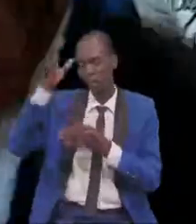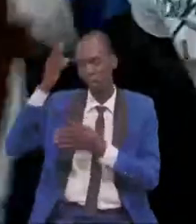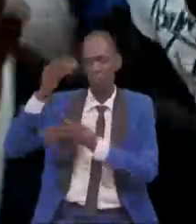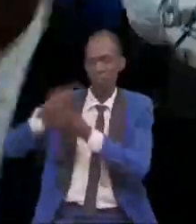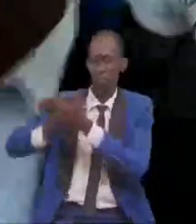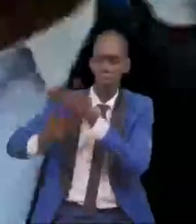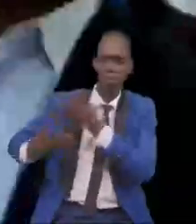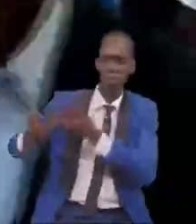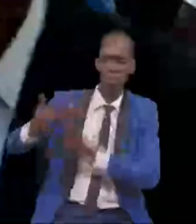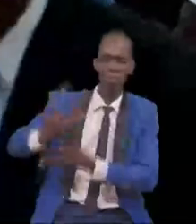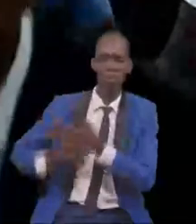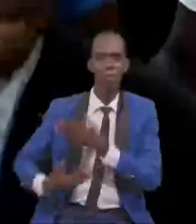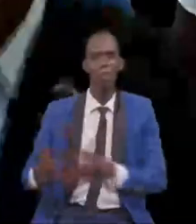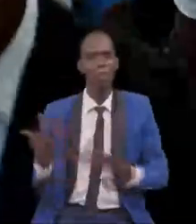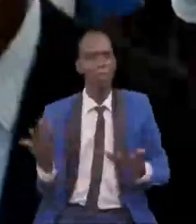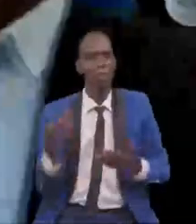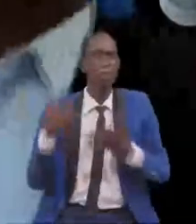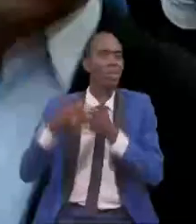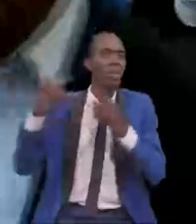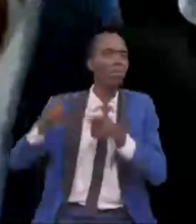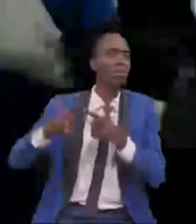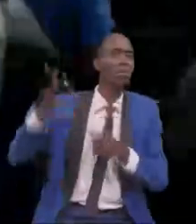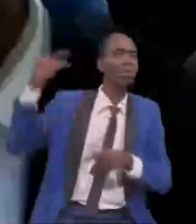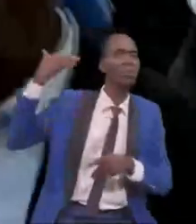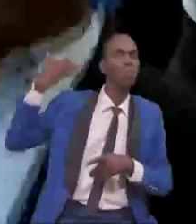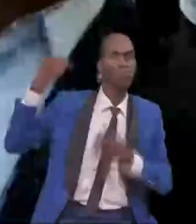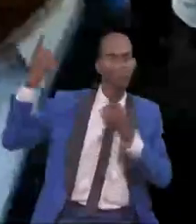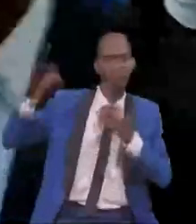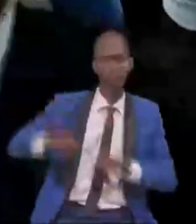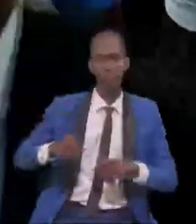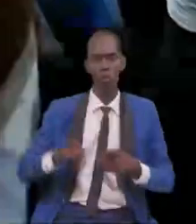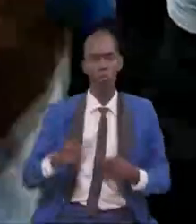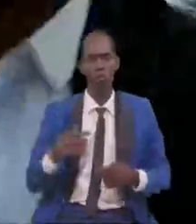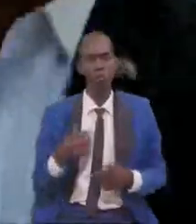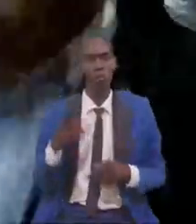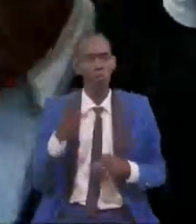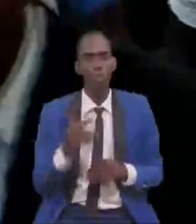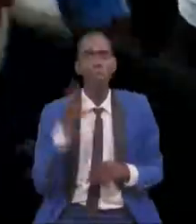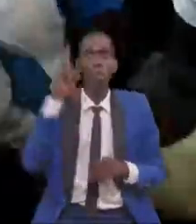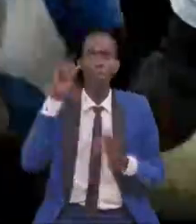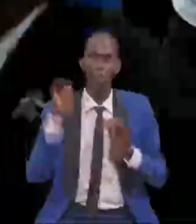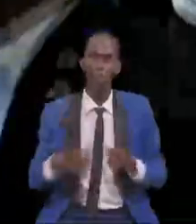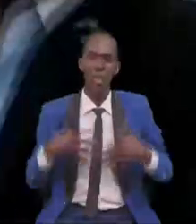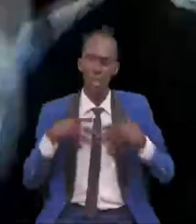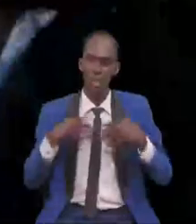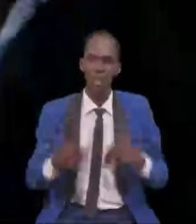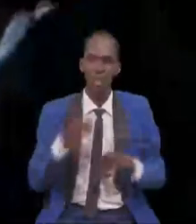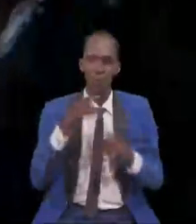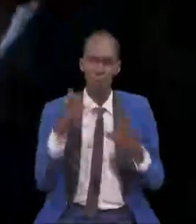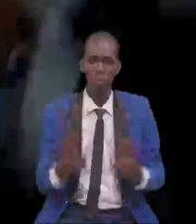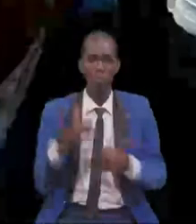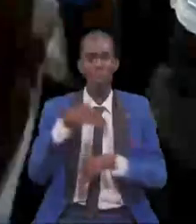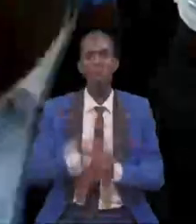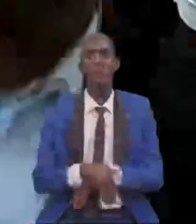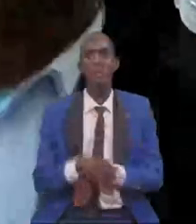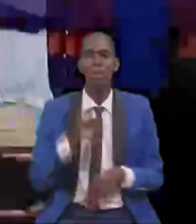héréditaires. C'est dans la famille, c'est arrivé à telle personne, et maintenant c'est votre tour. Jésus peut vous guérir